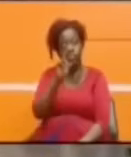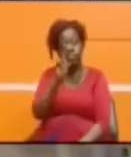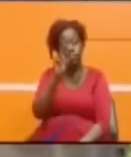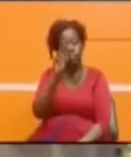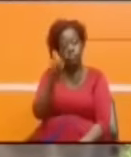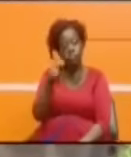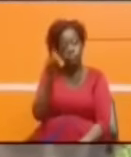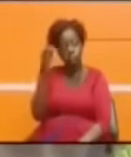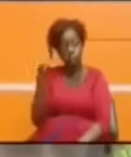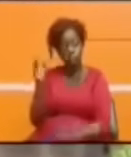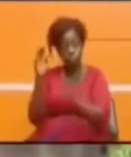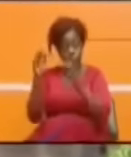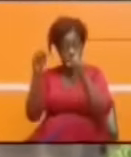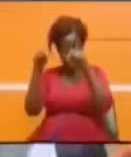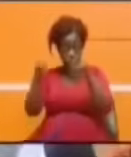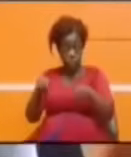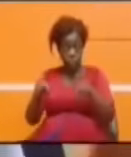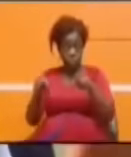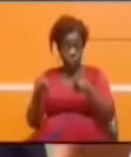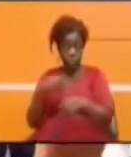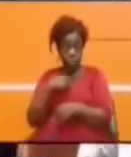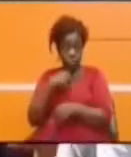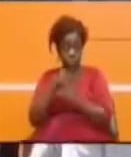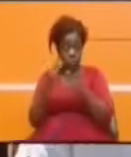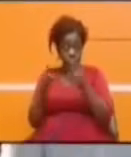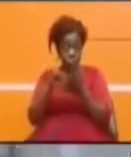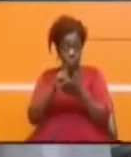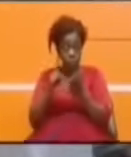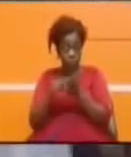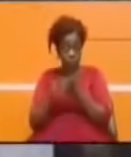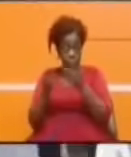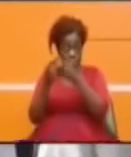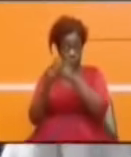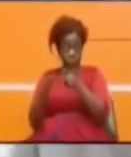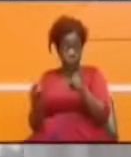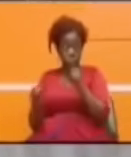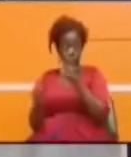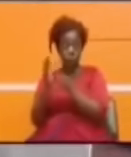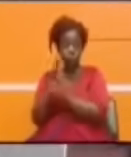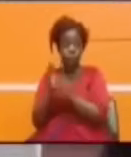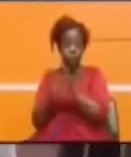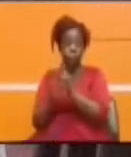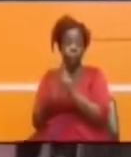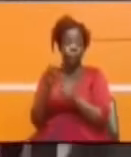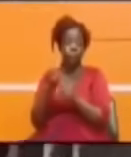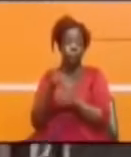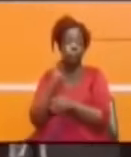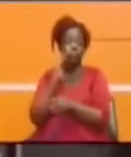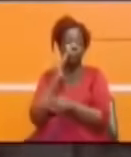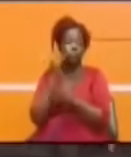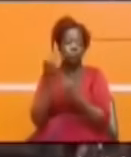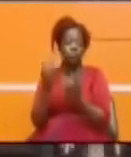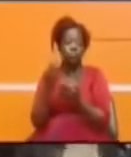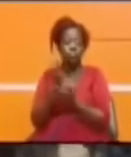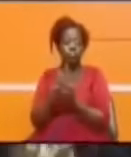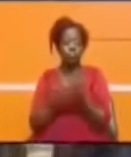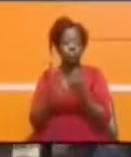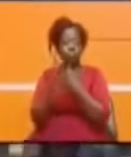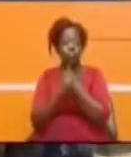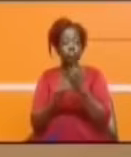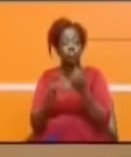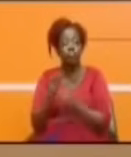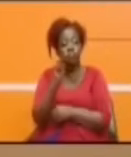olunaku lwa tarehe 6 olwaleero, amagye gatongoza pulojekiti ez'enjawulo ze gazimbidde abantu mu Busoga nga n'ezimu ziri mu disitulikiti